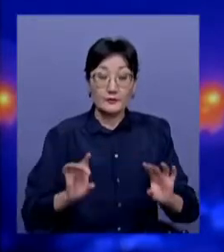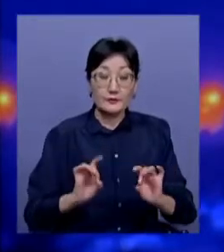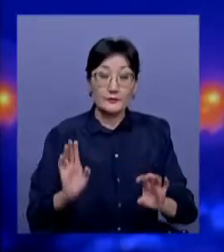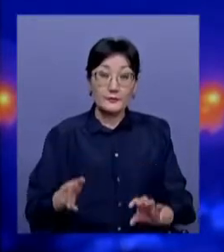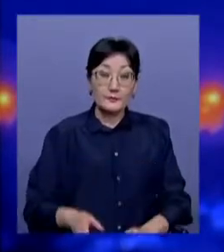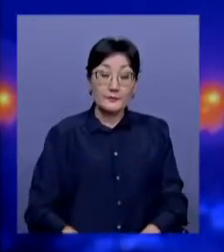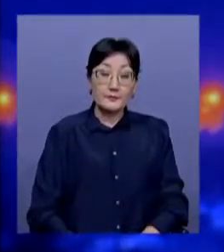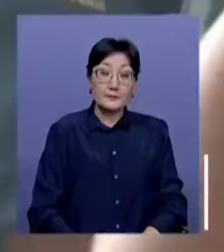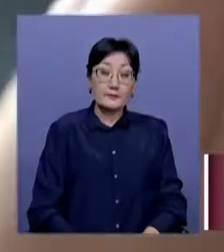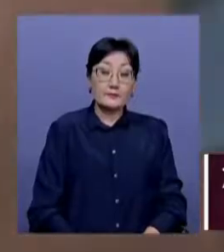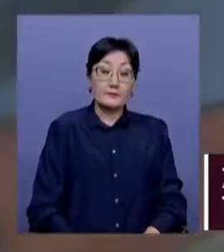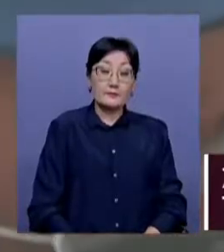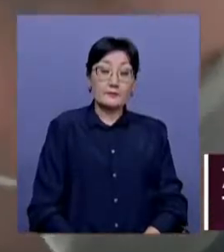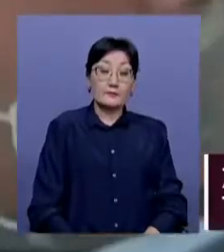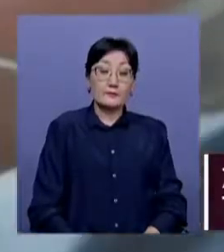баяндайды.